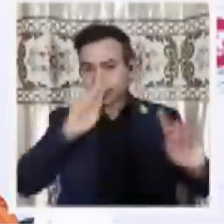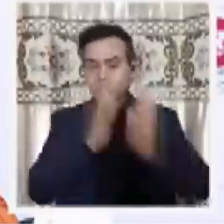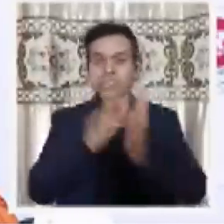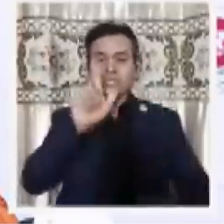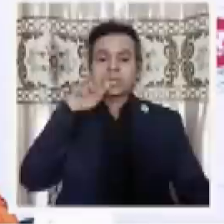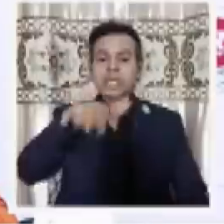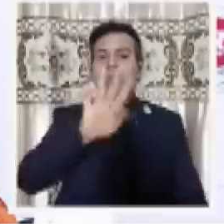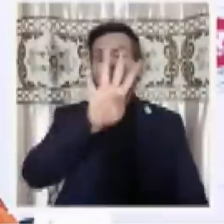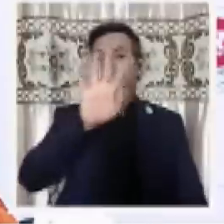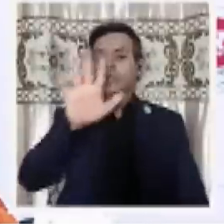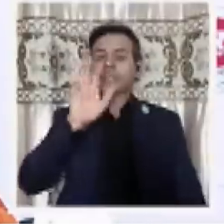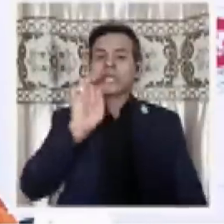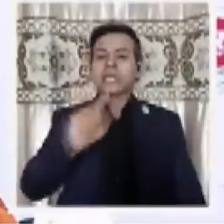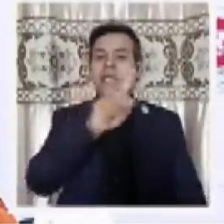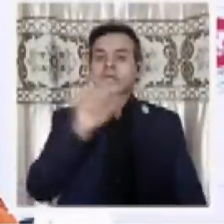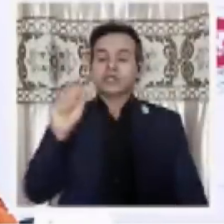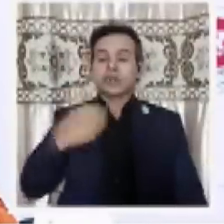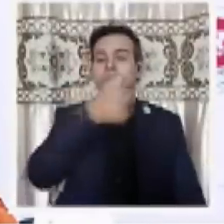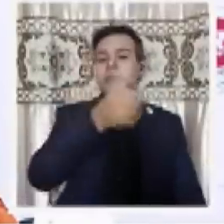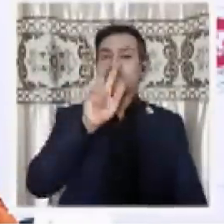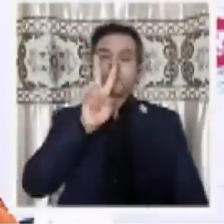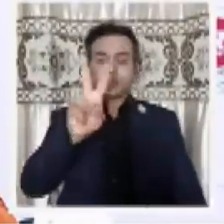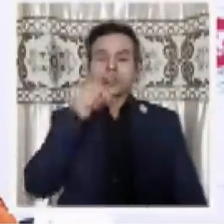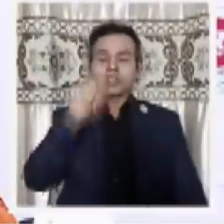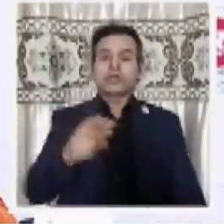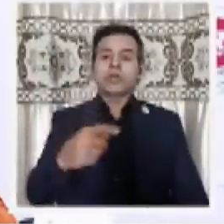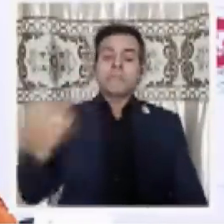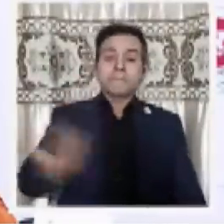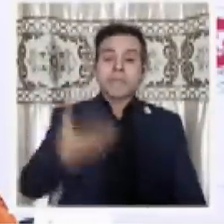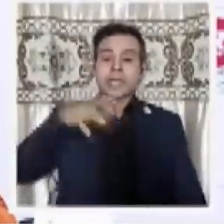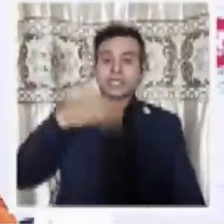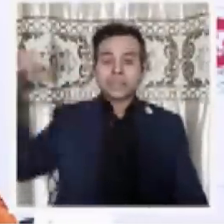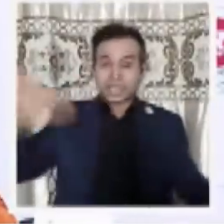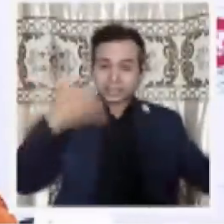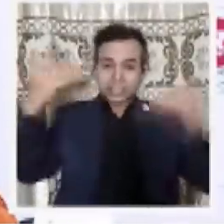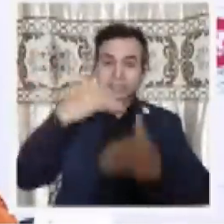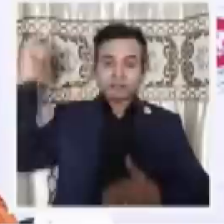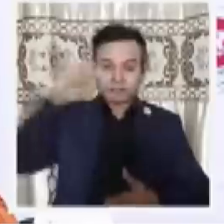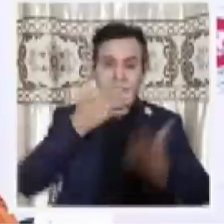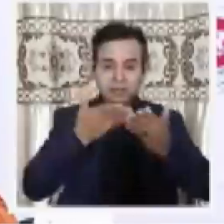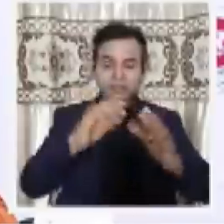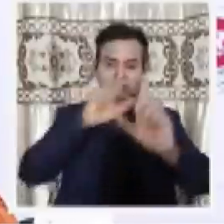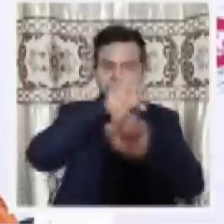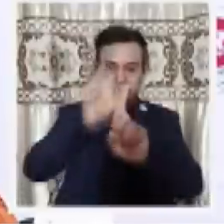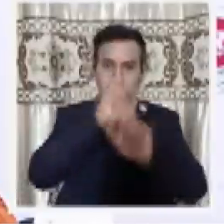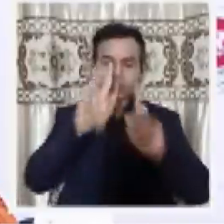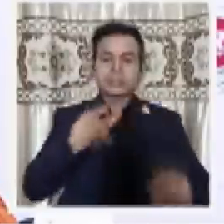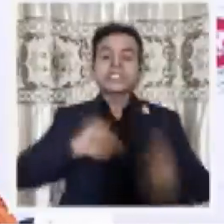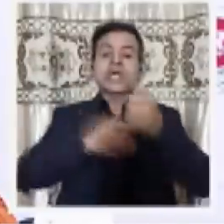225 জন এবং 1,123 জন স্ক্রিনিং হয়েছেন গত 24 ঘন্টায়। এ পর্যন্ত স্ক্রিনিং হয়েছে